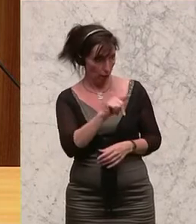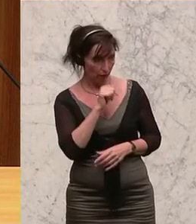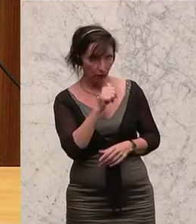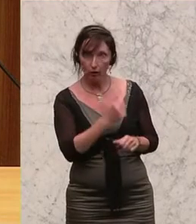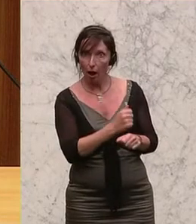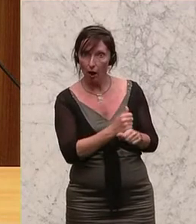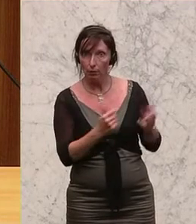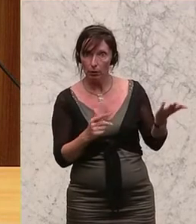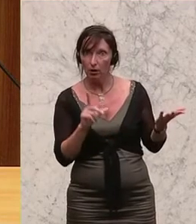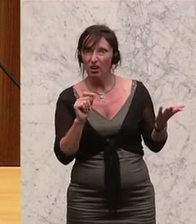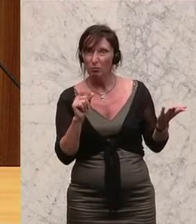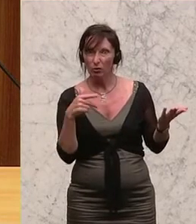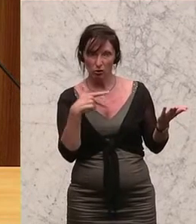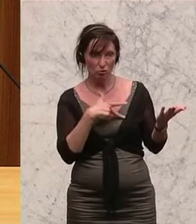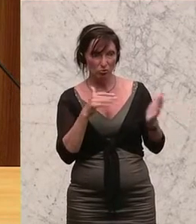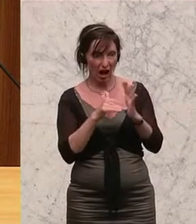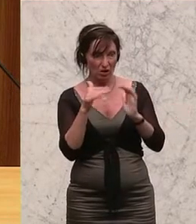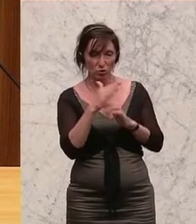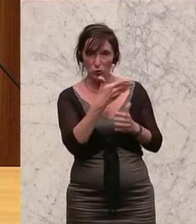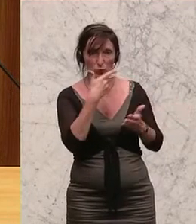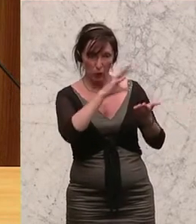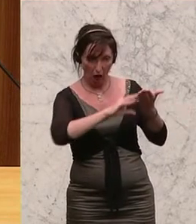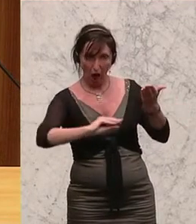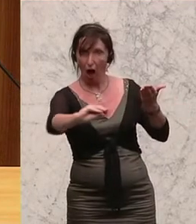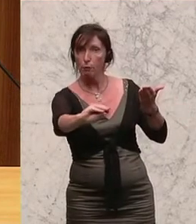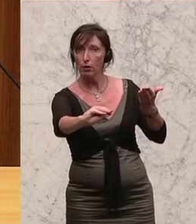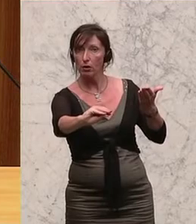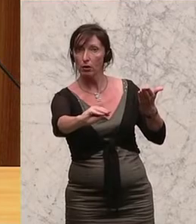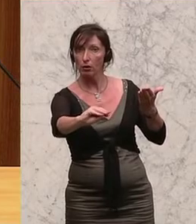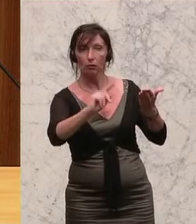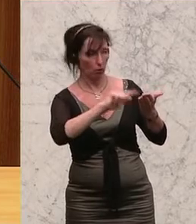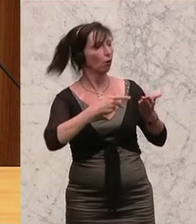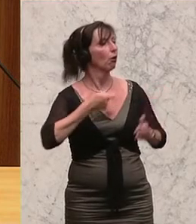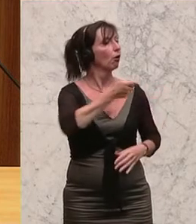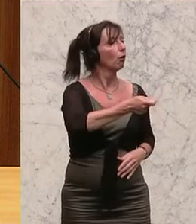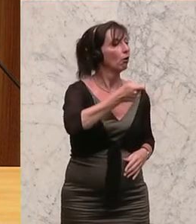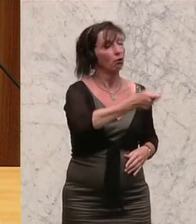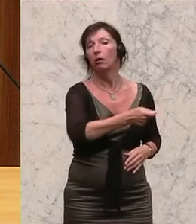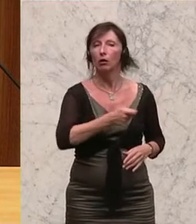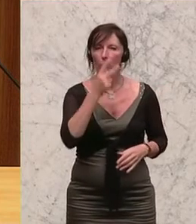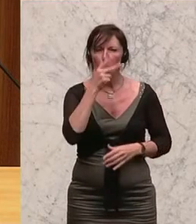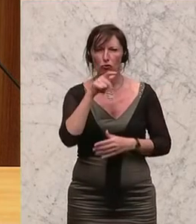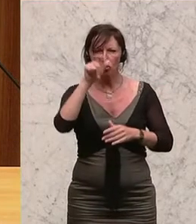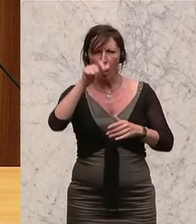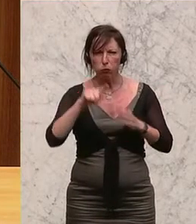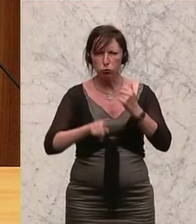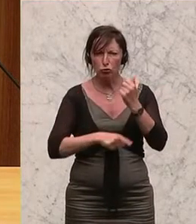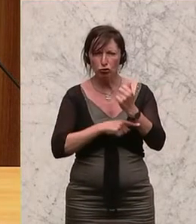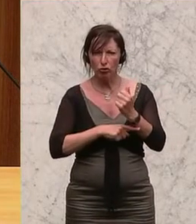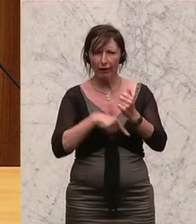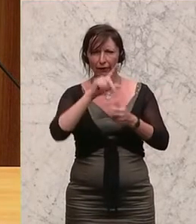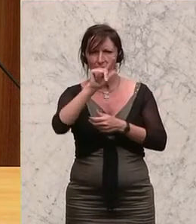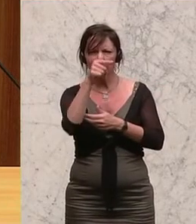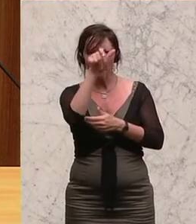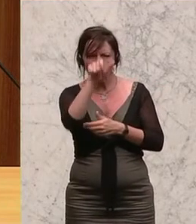geht, zahlt er auch nichts in die ganzen Sozialsysteme ein, sondern bezieht. Und wenn Sie sich die Rubrik 2 anschauen im Budget, da wird